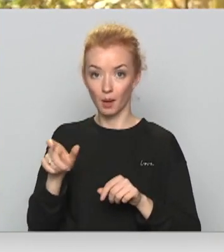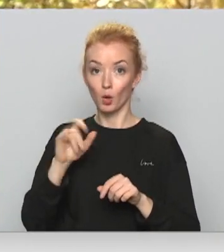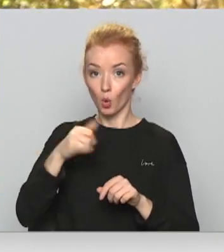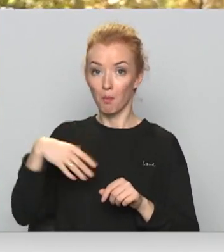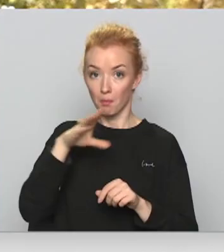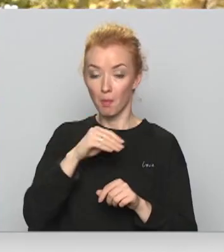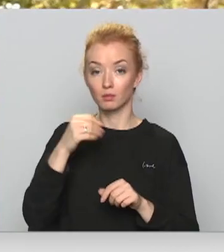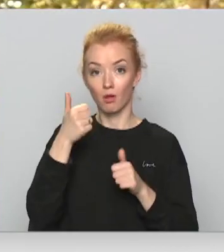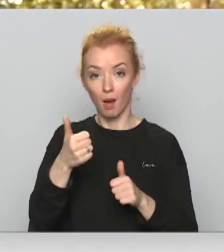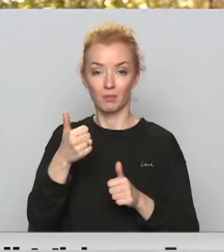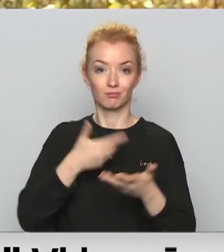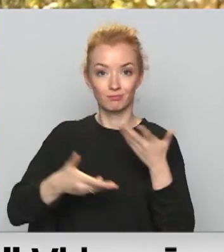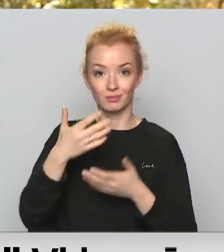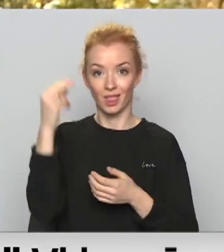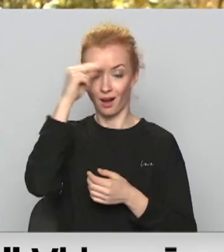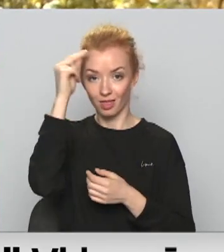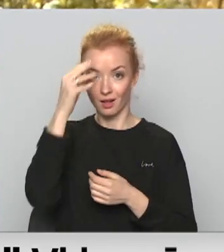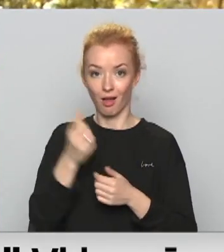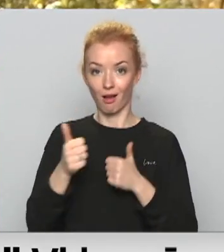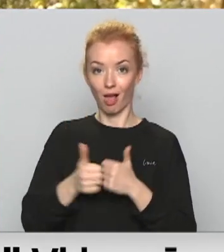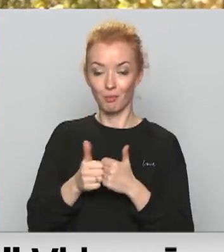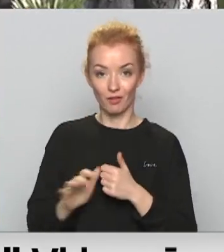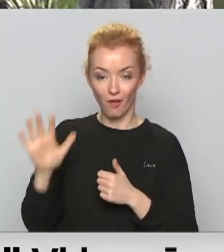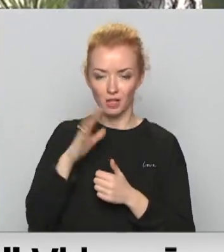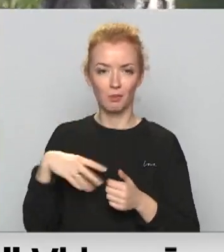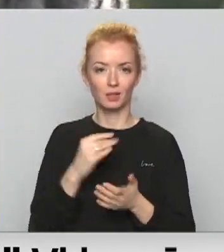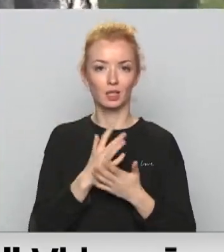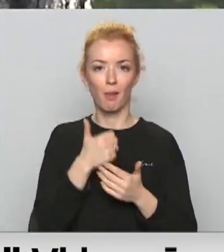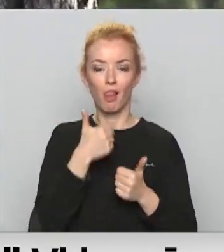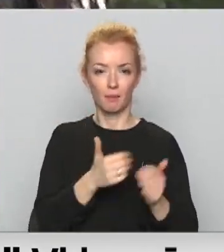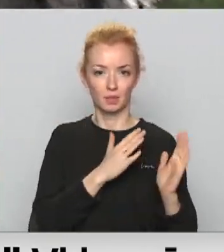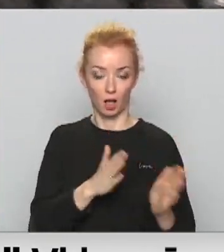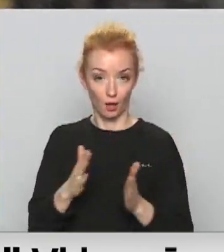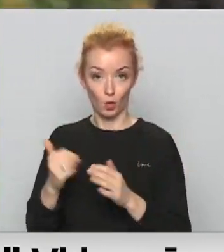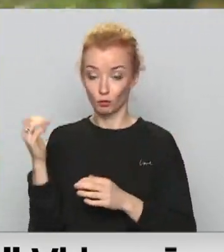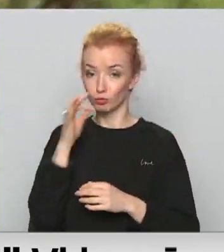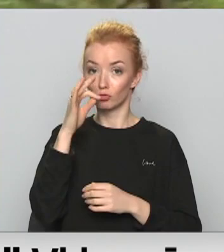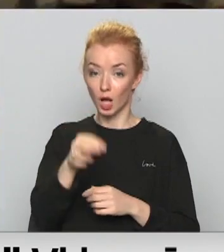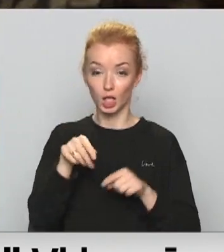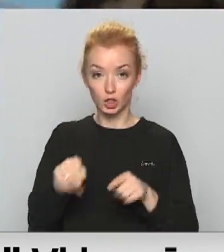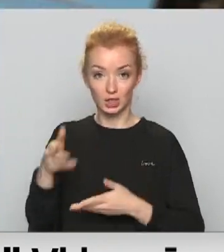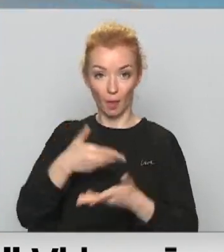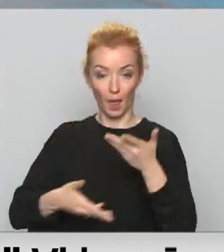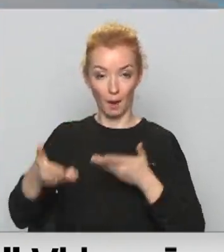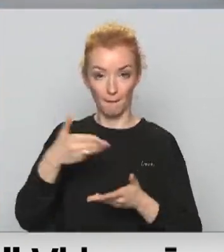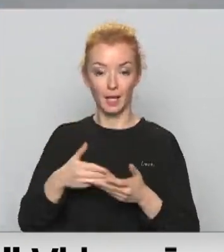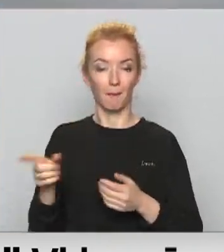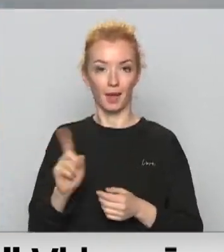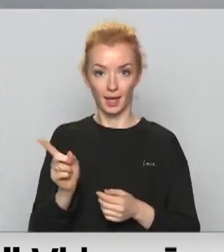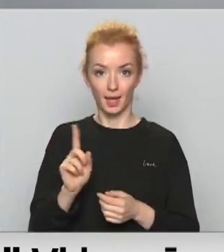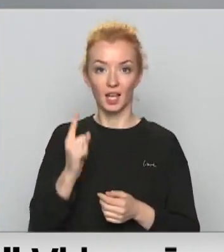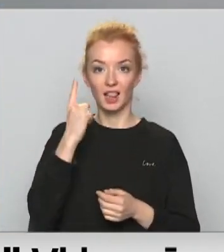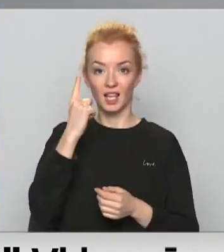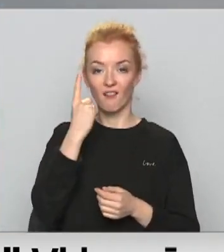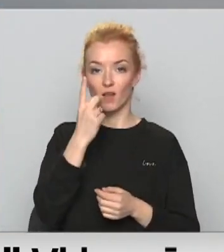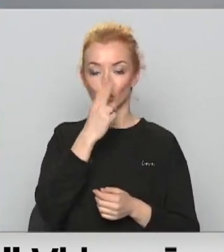notikt treniņi kopā ar mūsu kaimiņiem. Mēs esam ļoti labi sagatavoti. Šī sadarbība šajā gadījumā ir tikai viens